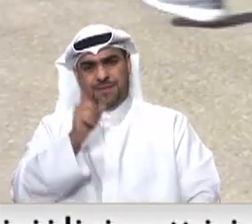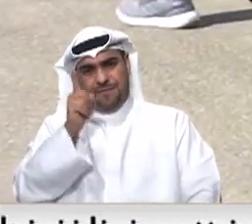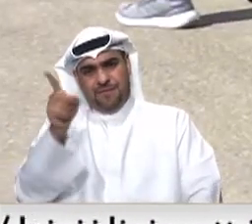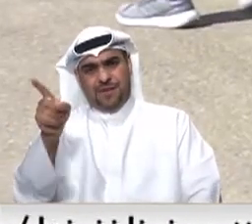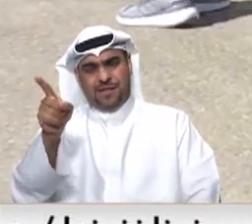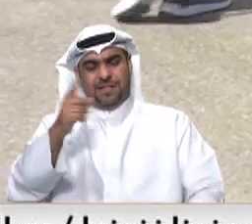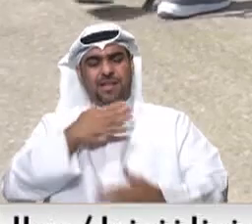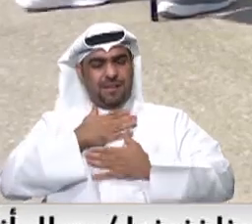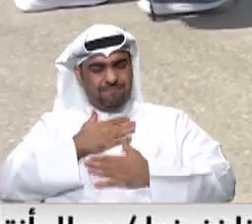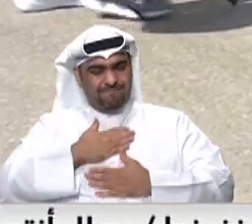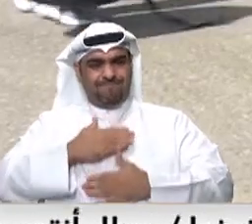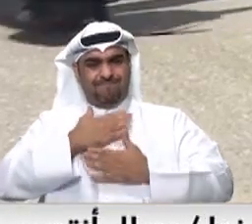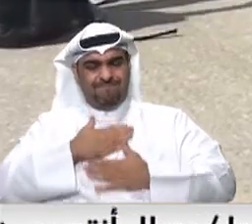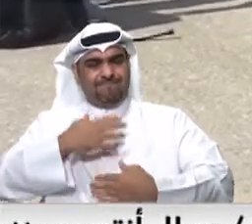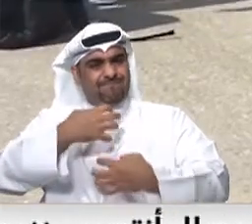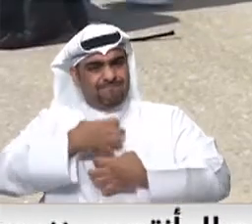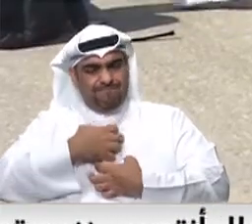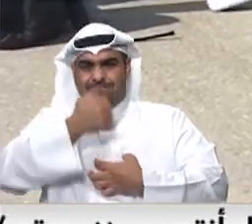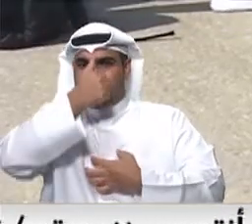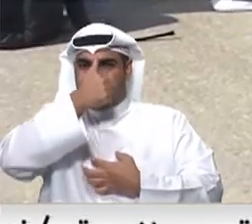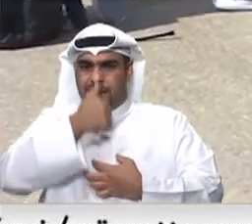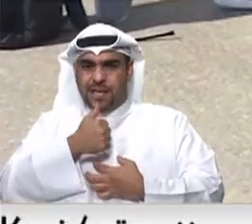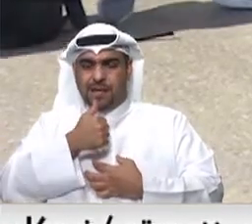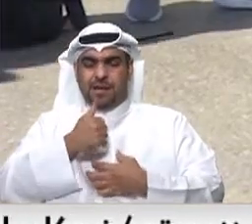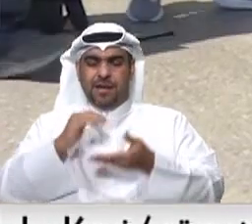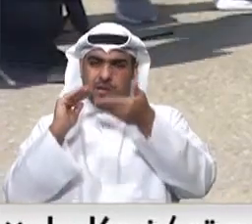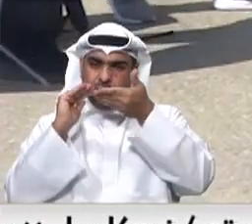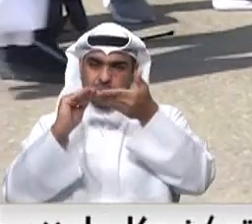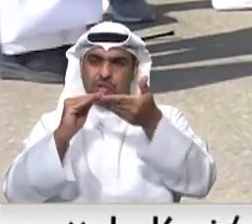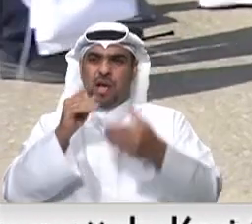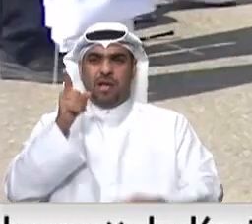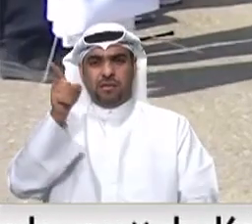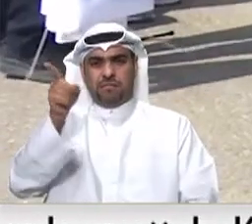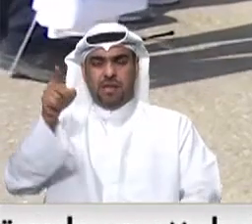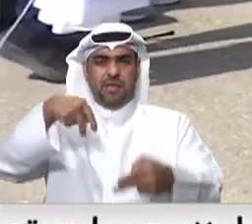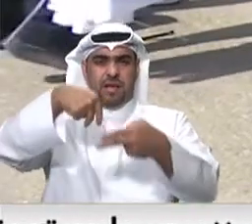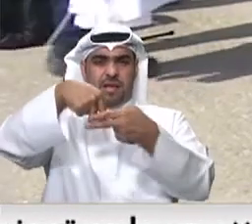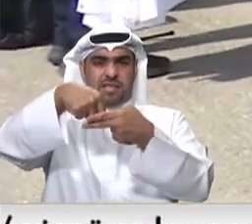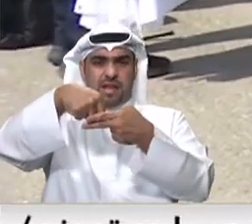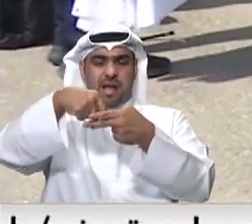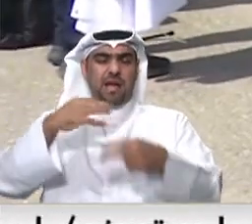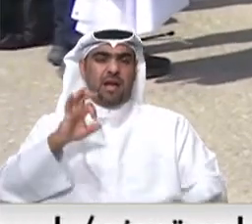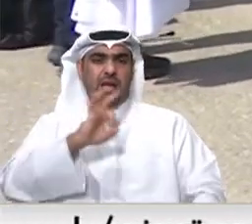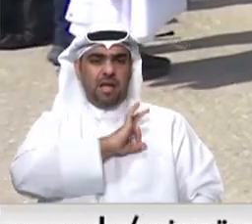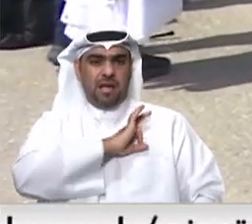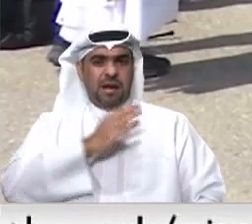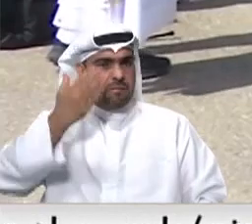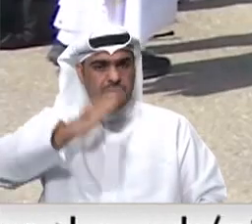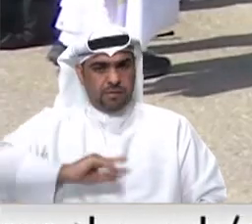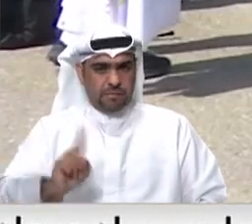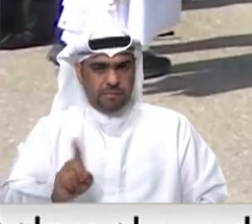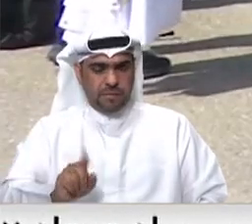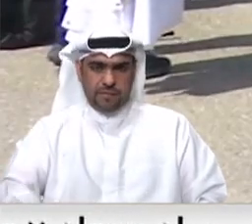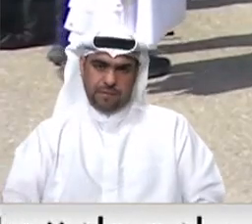وللتخفيف عن الشعب الفلسطيني وإنقاذه من عدو غادر لا يعرف معنى الأخلاق ولا الإنسانية